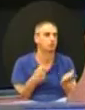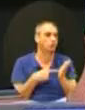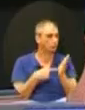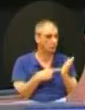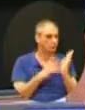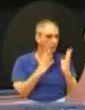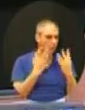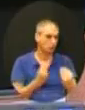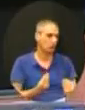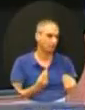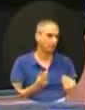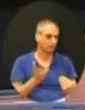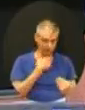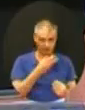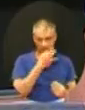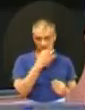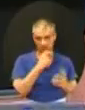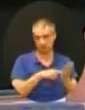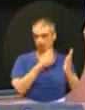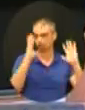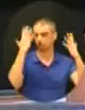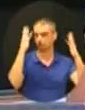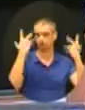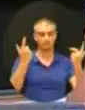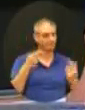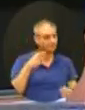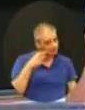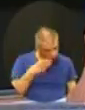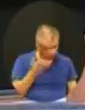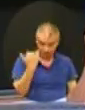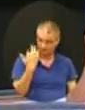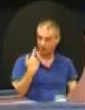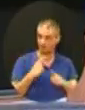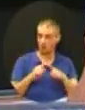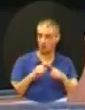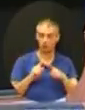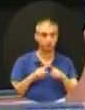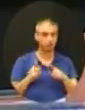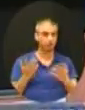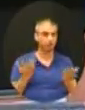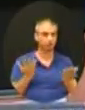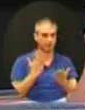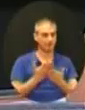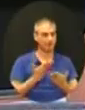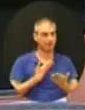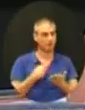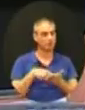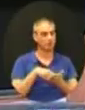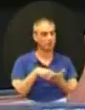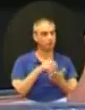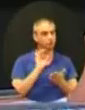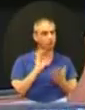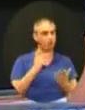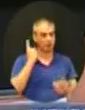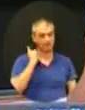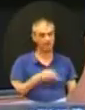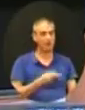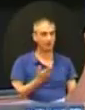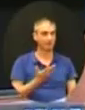דוגמה טובה, ויש לשבח על זה, בזה שלפני כמה חודשים קיבלו תיקון